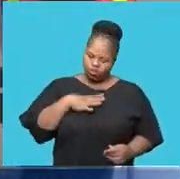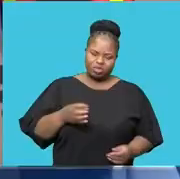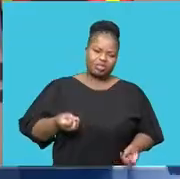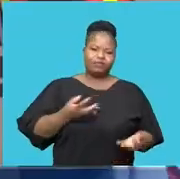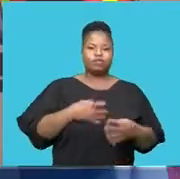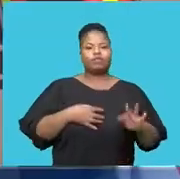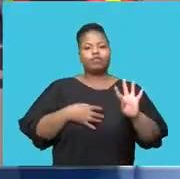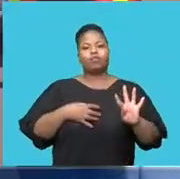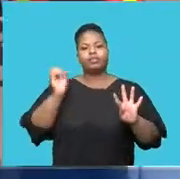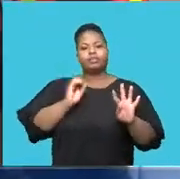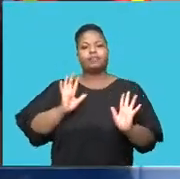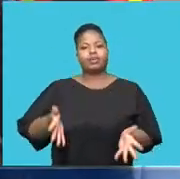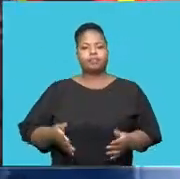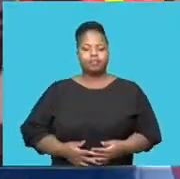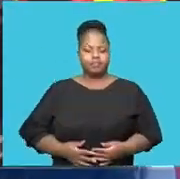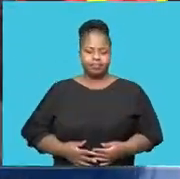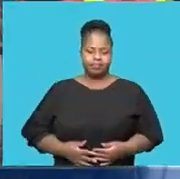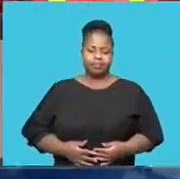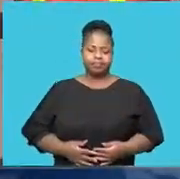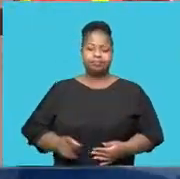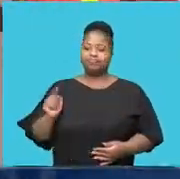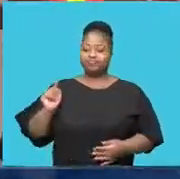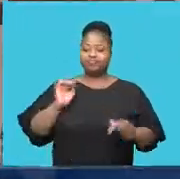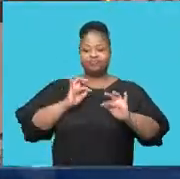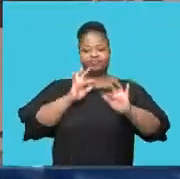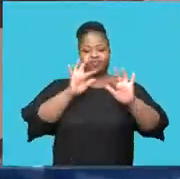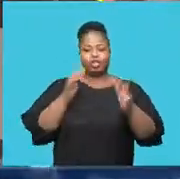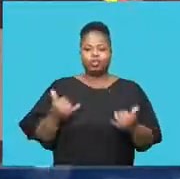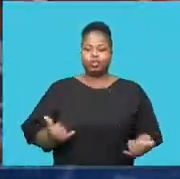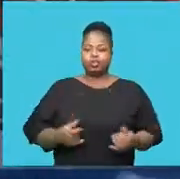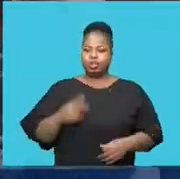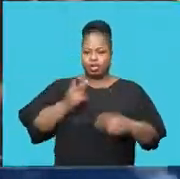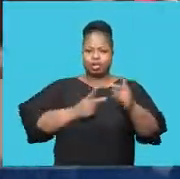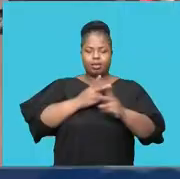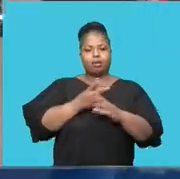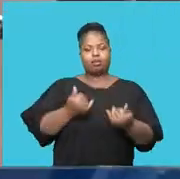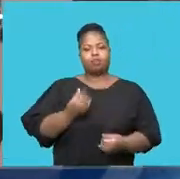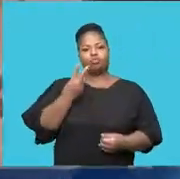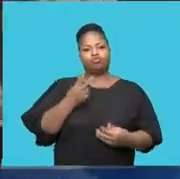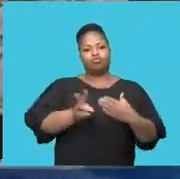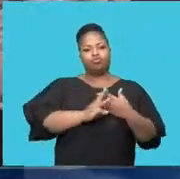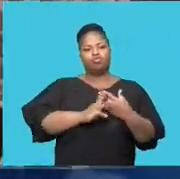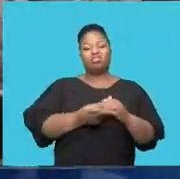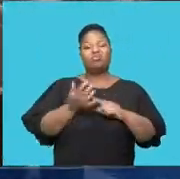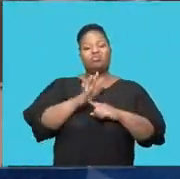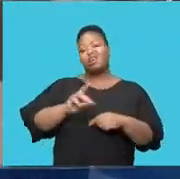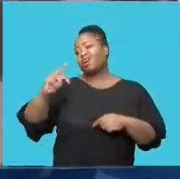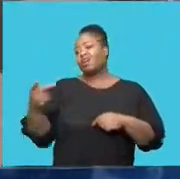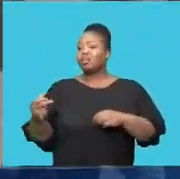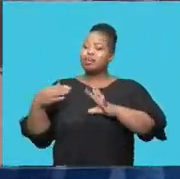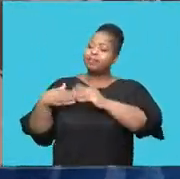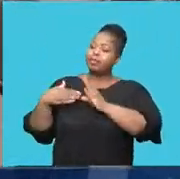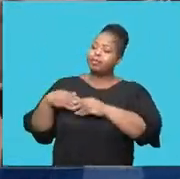etafuleni u-4%. Lesi siteleka sanamhlanje sesingenele evikini lesibili sibonisa amanye amalungu eNehawu